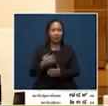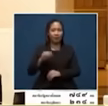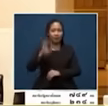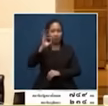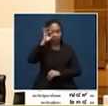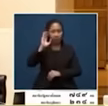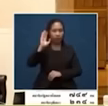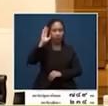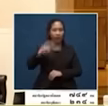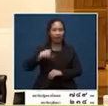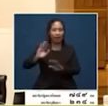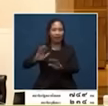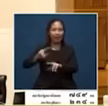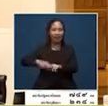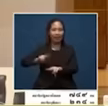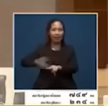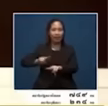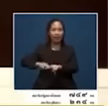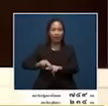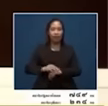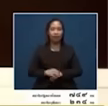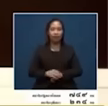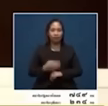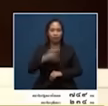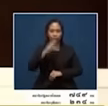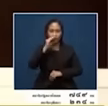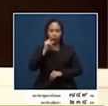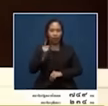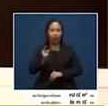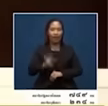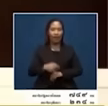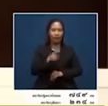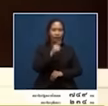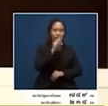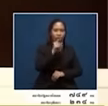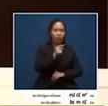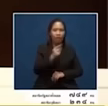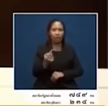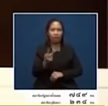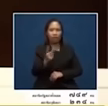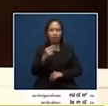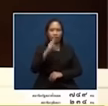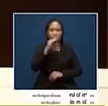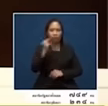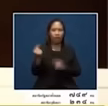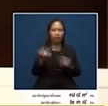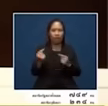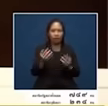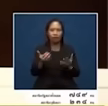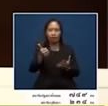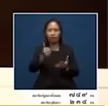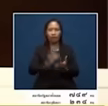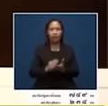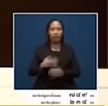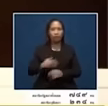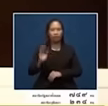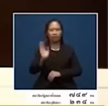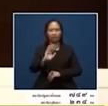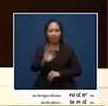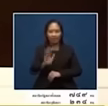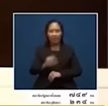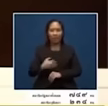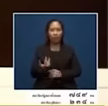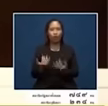ะท่านอาจจะไม่ได้อยู่ตอนนั้นเนี่ยท่านวันนอรับปากตรงนี้แล้วโอ้โหแบบ ใช่ ผมก็เลยแบบโอ้โ